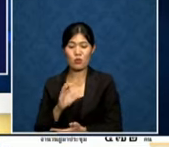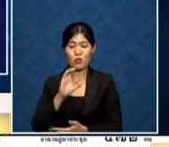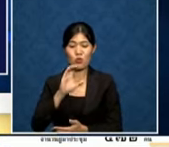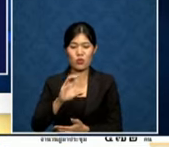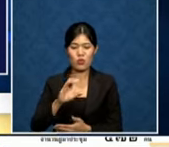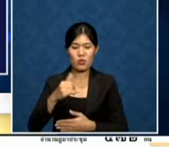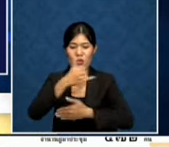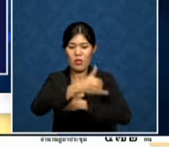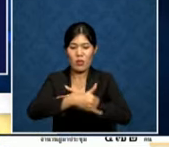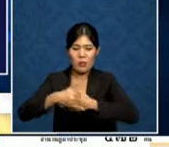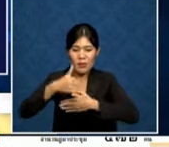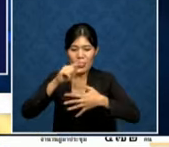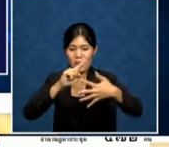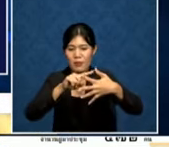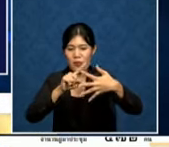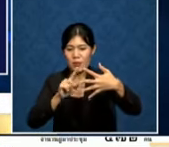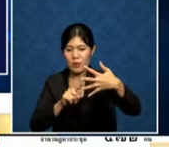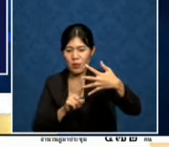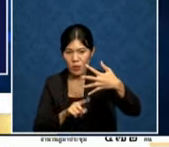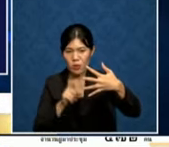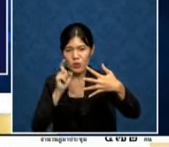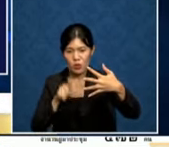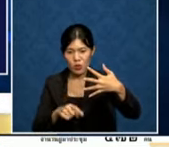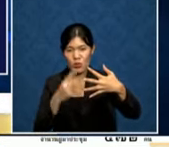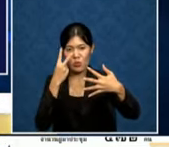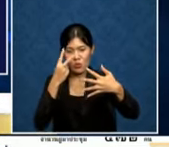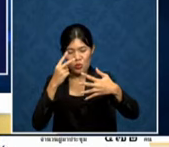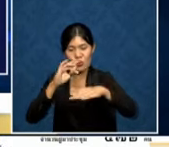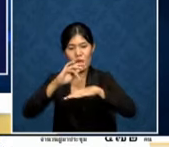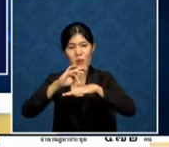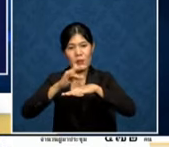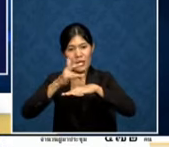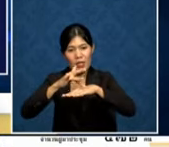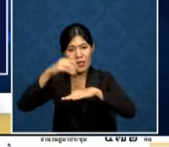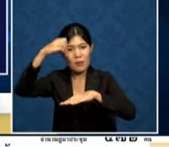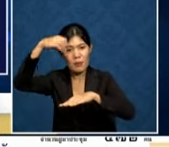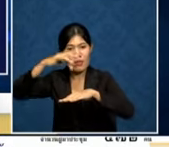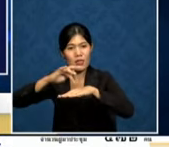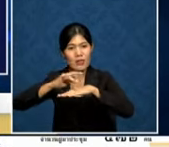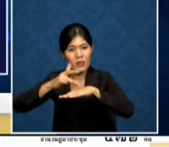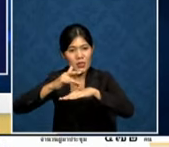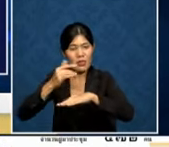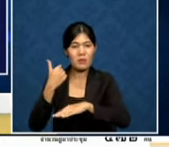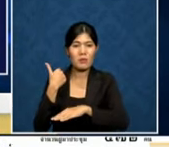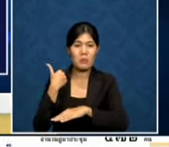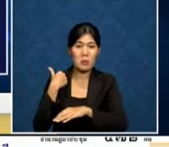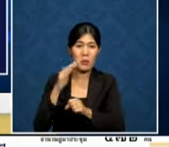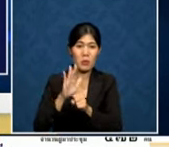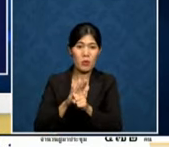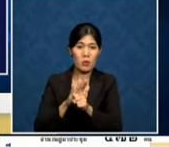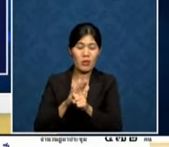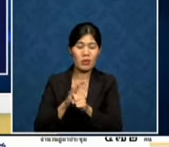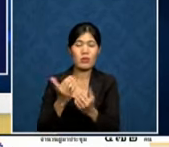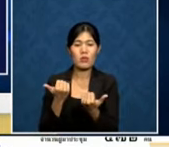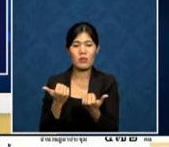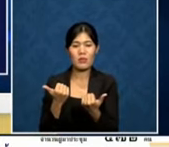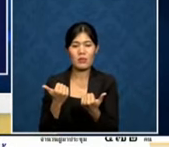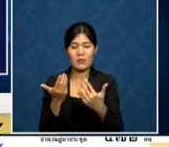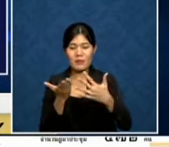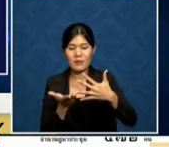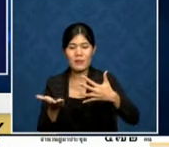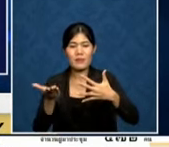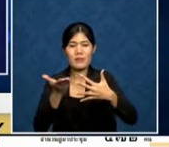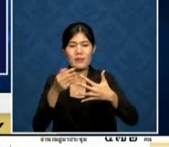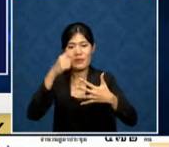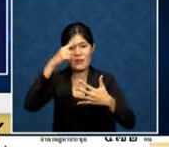น่ะคือสัดส่วนของพลังงานสะอาดดูว่าพลังงานสะอาดเมีเพียงพอหรือเปล่าตรงนี้ครับประเทศไทยดีขึ้นมาหน่อยที่ปัจจุบันมี